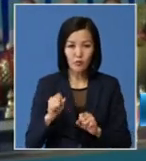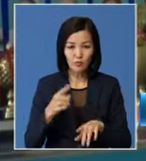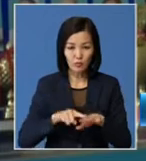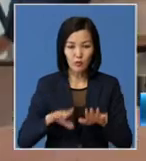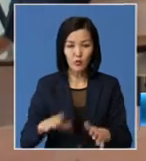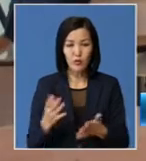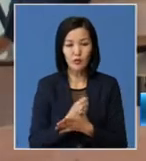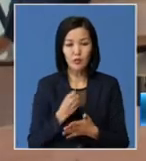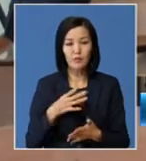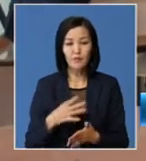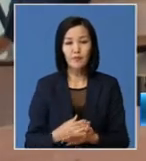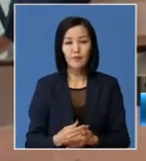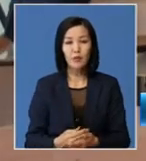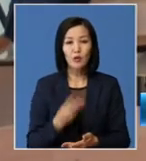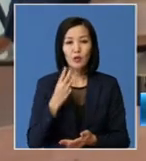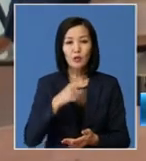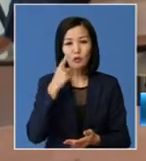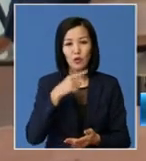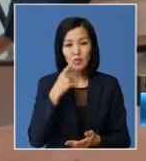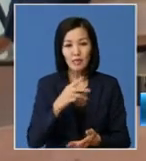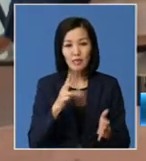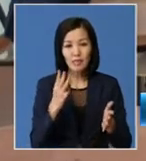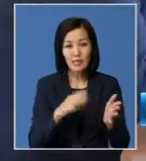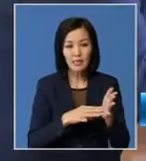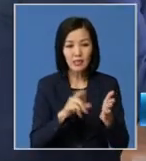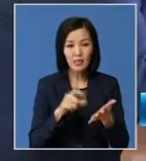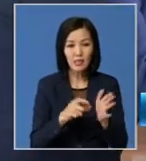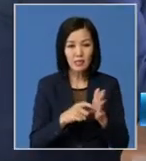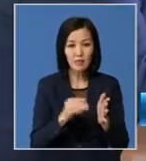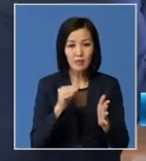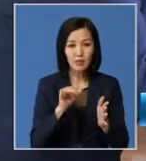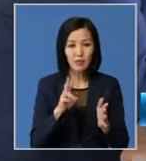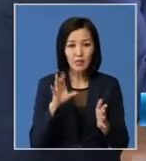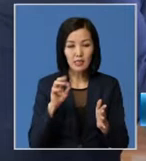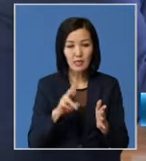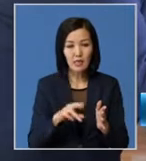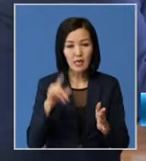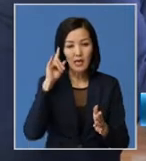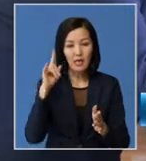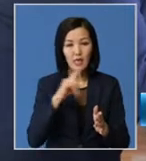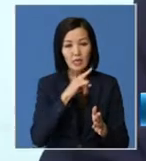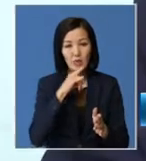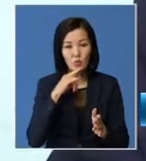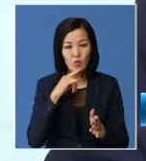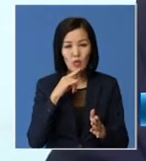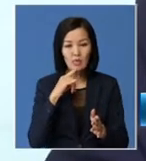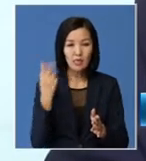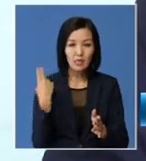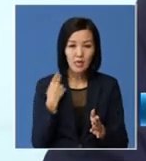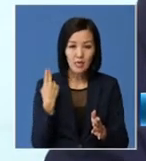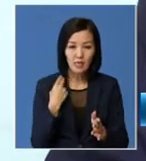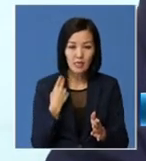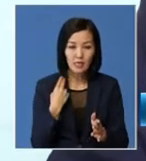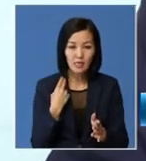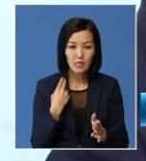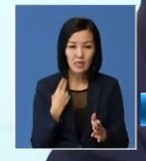орын алып шықтым. Ал үш тілді қатар меңгерген 8-ші сынып оқушысы Жансая Бегайдарова қазақ, орыс, ағылшын тілдеріндегі идиомаларды